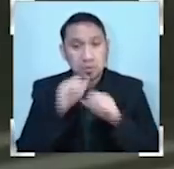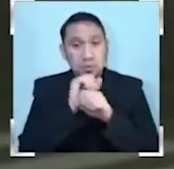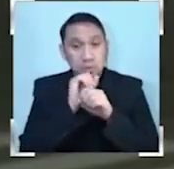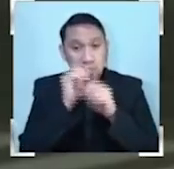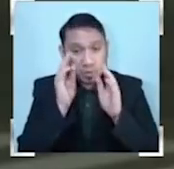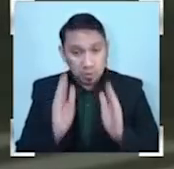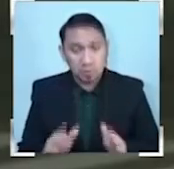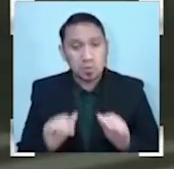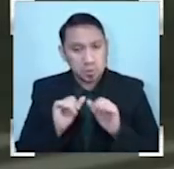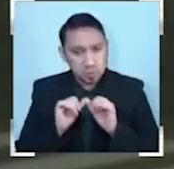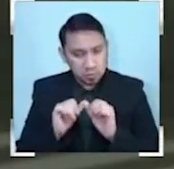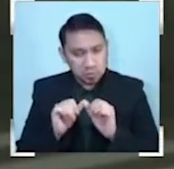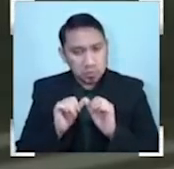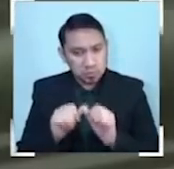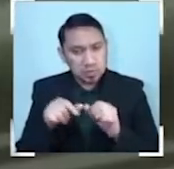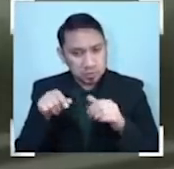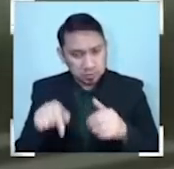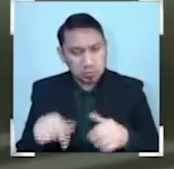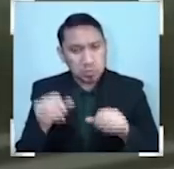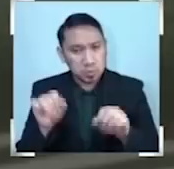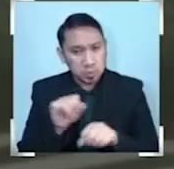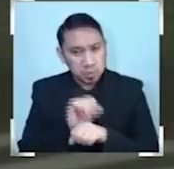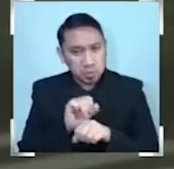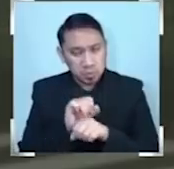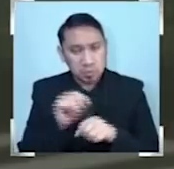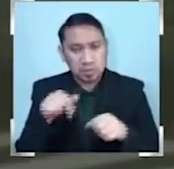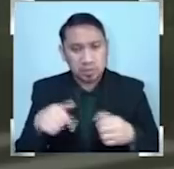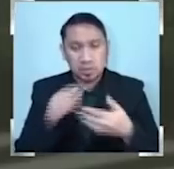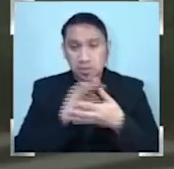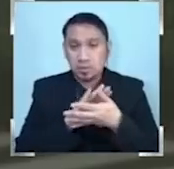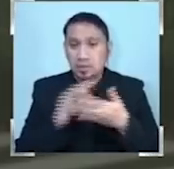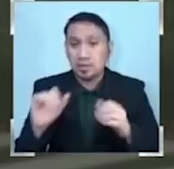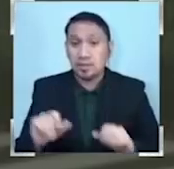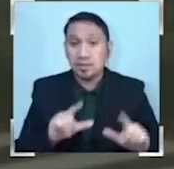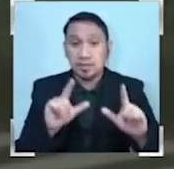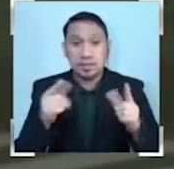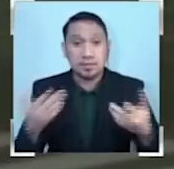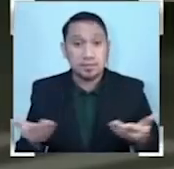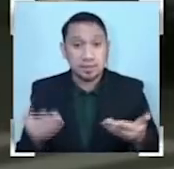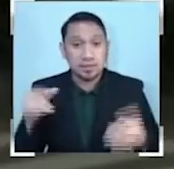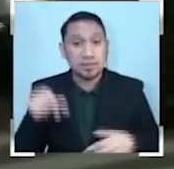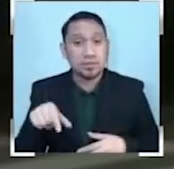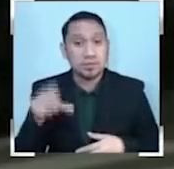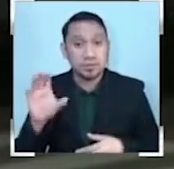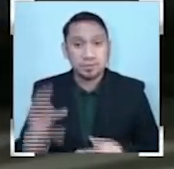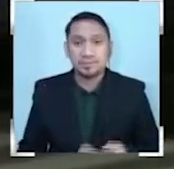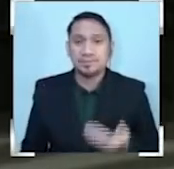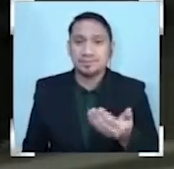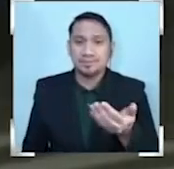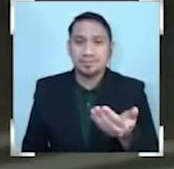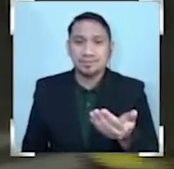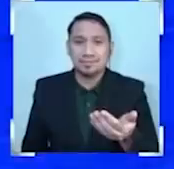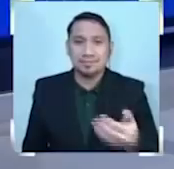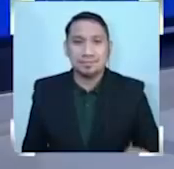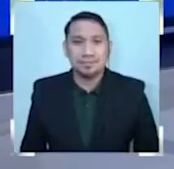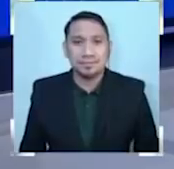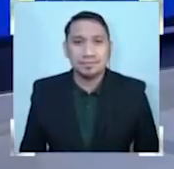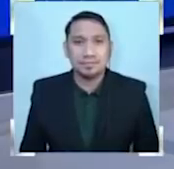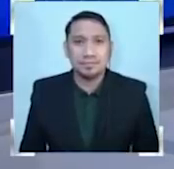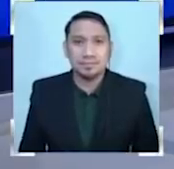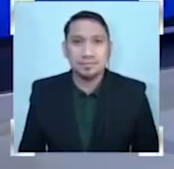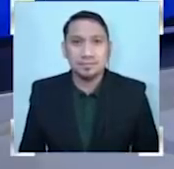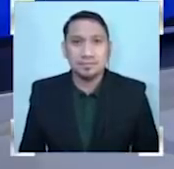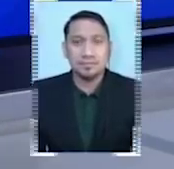lumalaban ngayong pandemic. At live mula rito sa Quezon City, ako si Jamie Santos, ang inyong saksi.